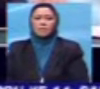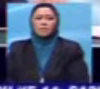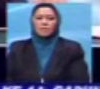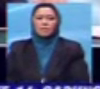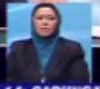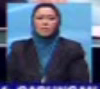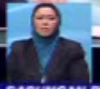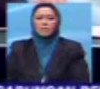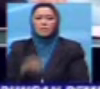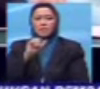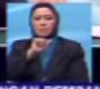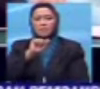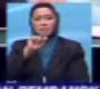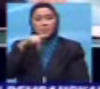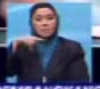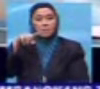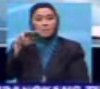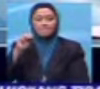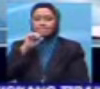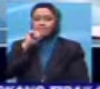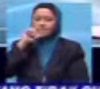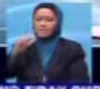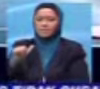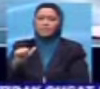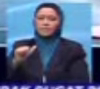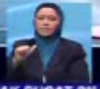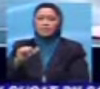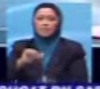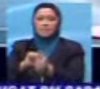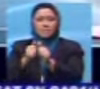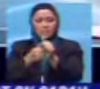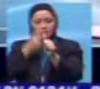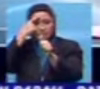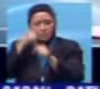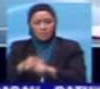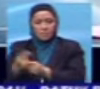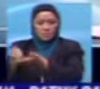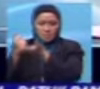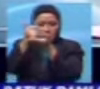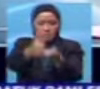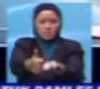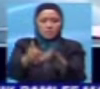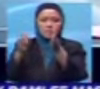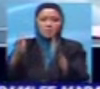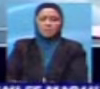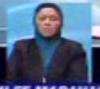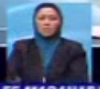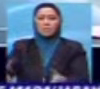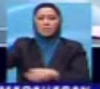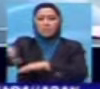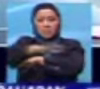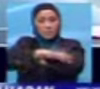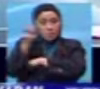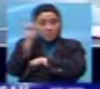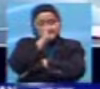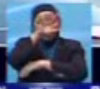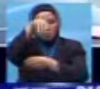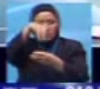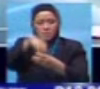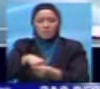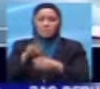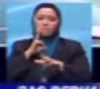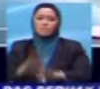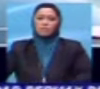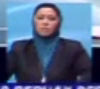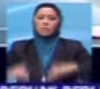Angkatan Pertahanan Awam APM tidak ketinggalan menghulur bantuan kepada penduduk Pantai Timur yang terjejas banjir. Walaupun pegawai dan